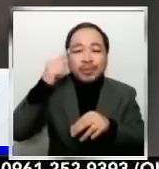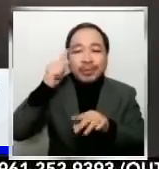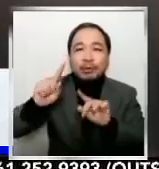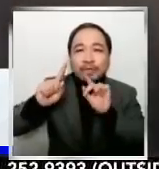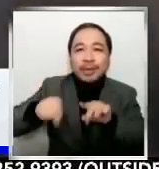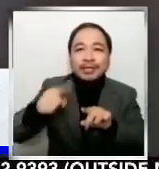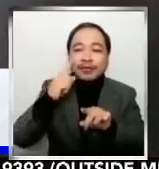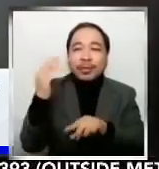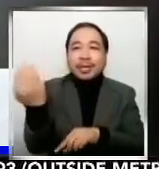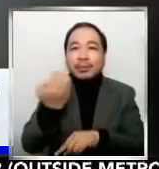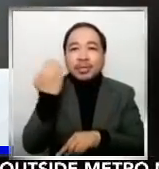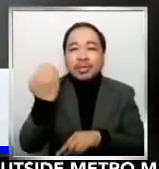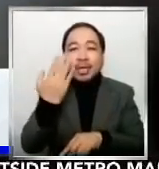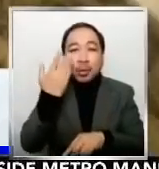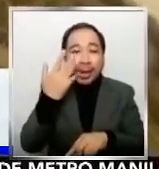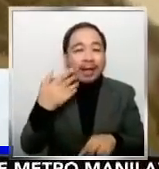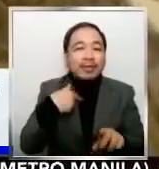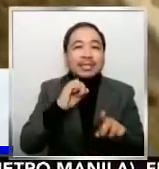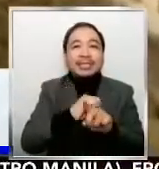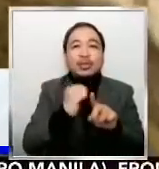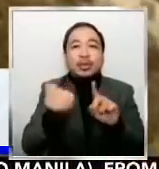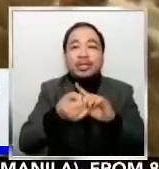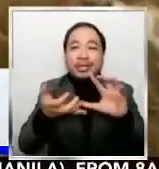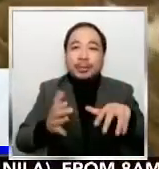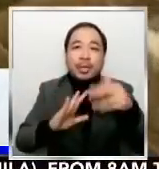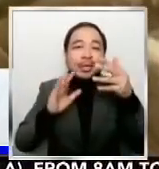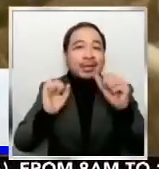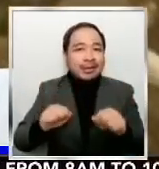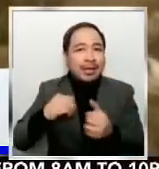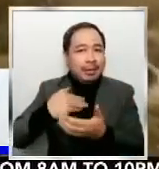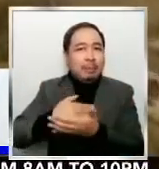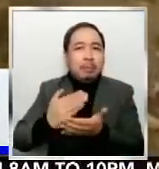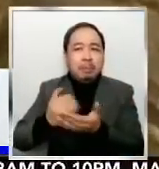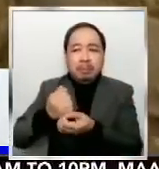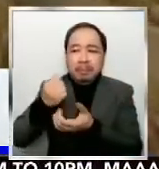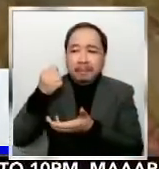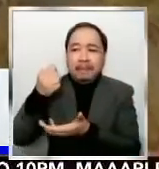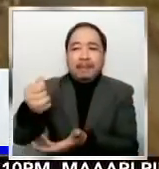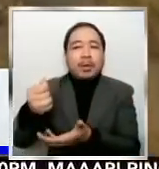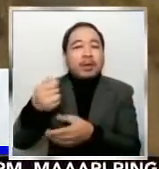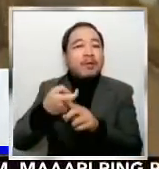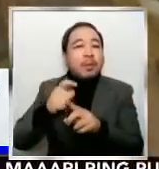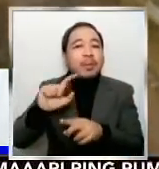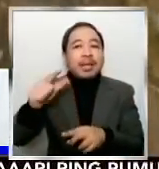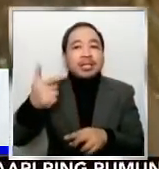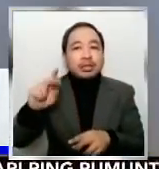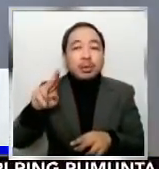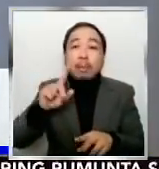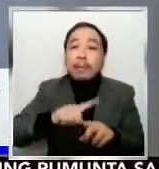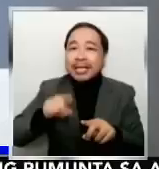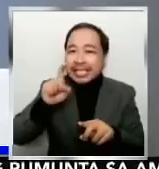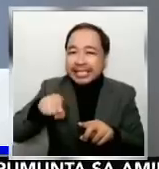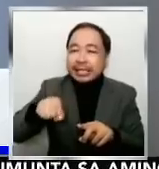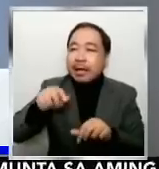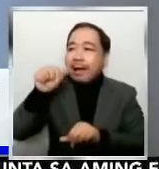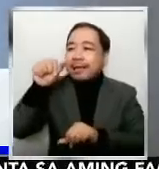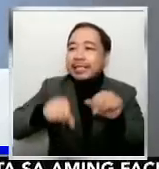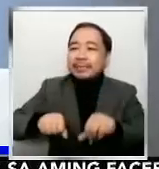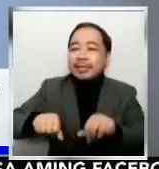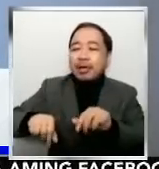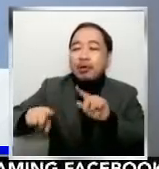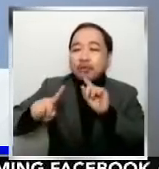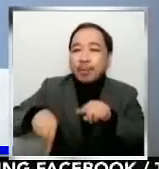ng state of calamity, magagamit ang calamity fund ng mga LGU. Pero kailangan munang may assessment report ng NDRRMC para ito'y